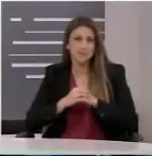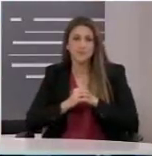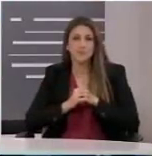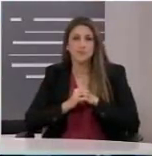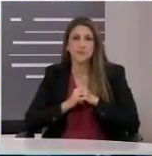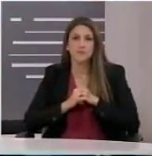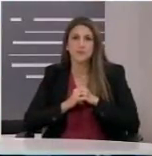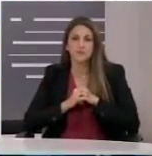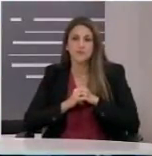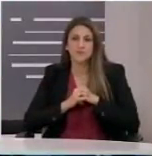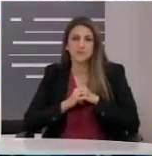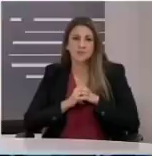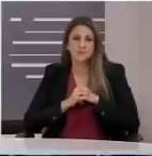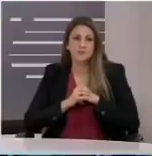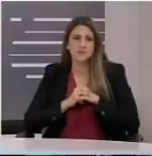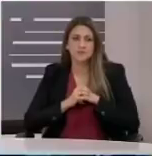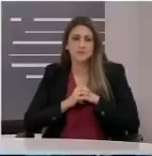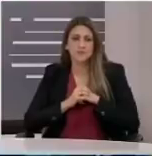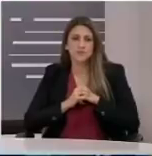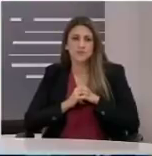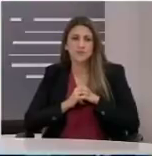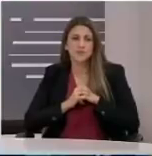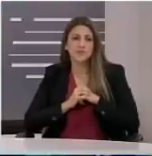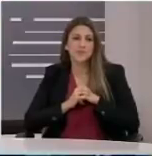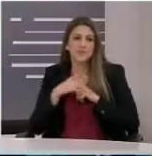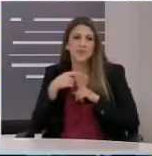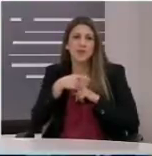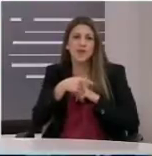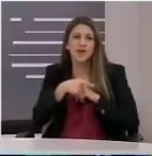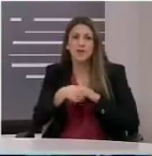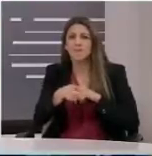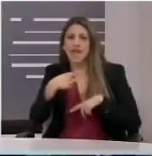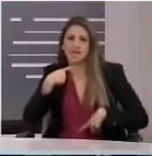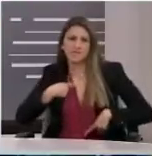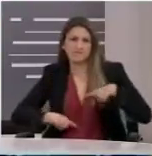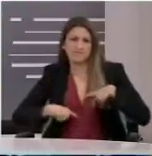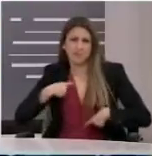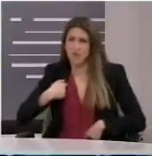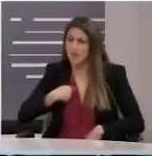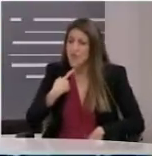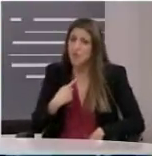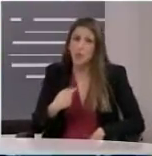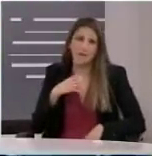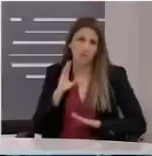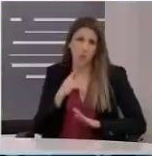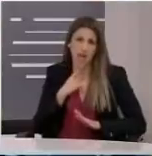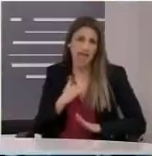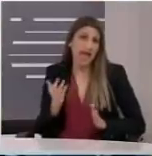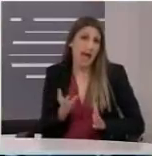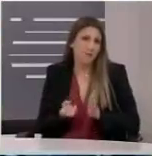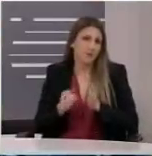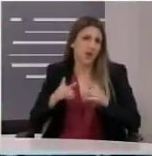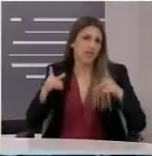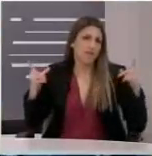Α, δεν το είπε αυτό. Α, όλοι όσοι παρακολουθήσαμε βλέπαμε άλλη εκπομπή. Κάντε ησυχία, παρακαλώ. Παρακαλώ. Να